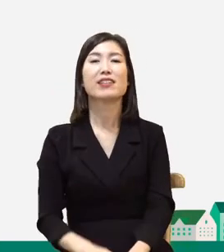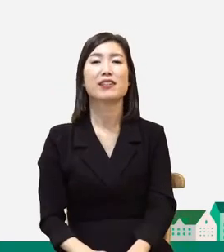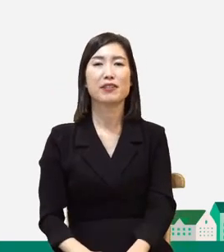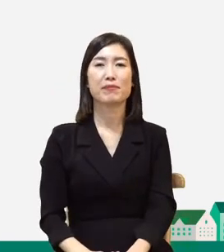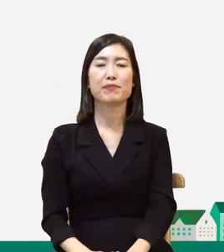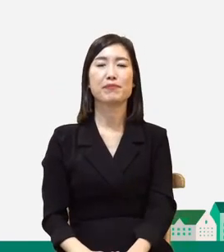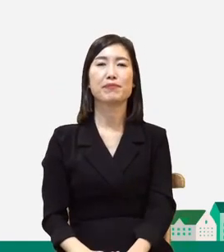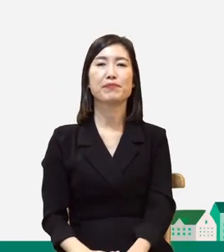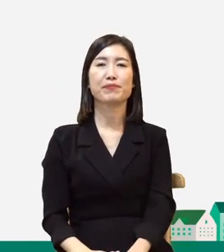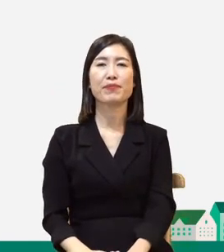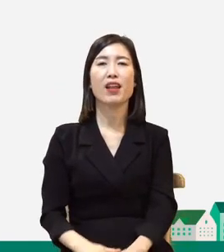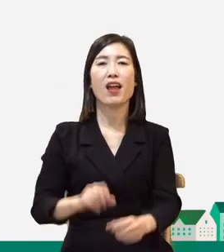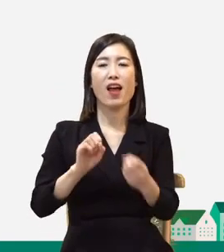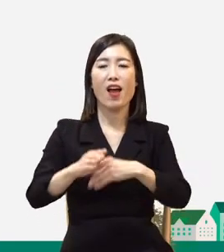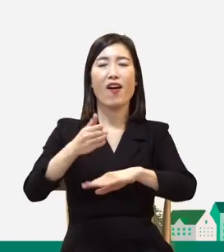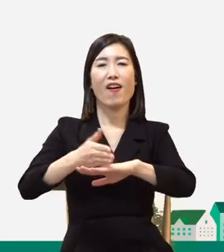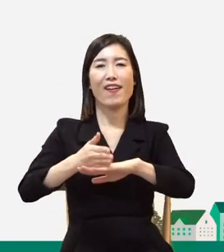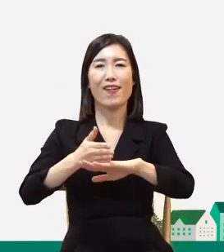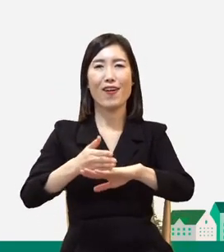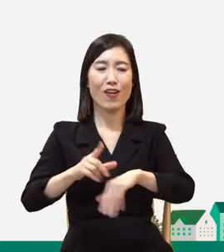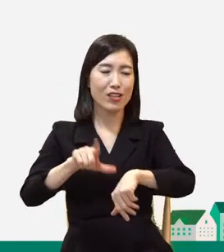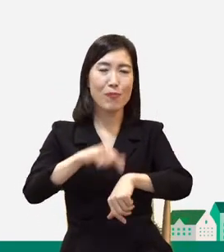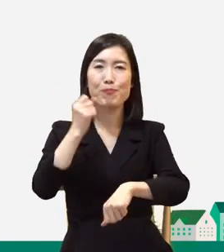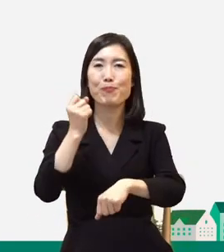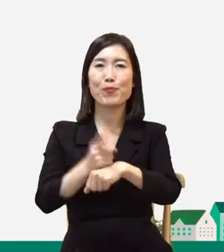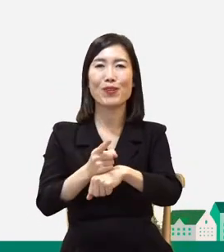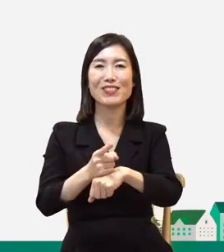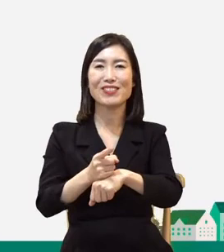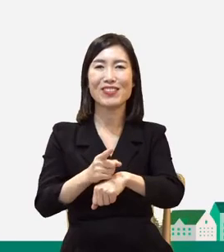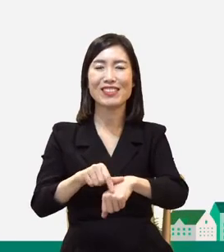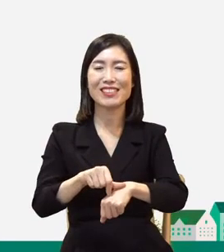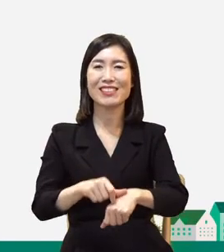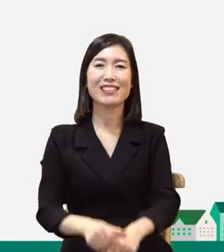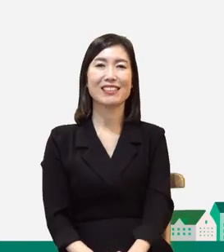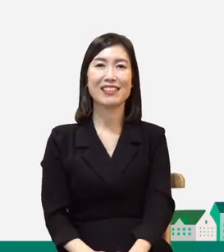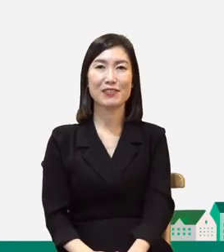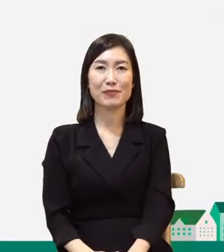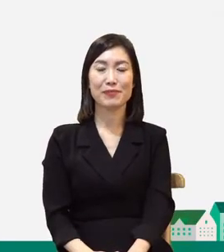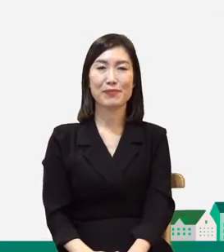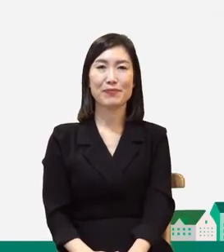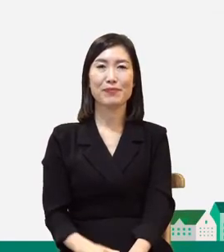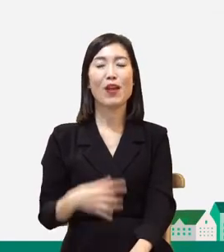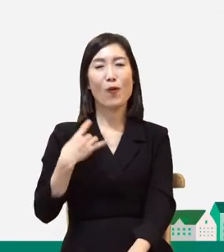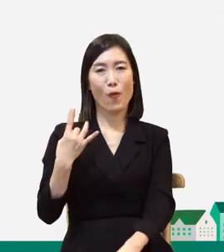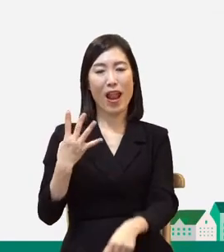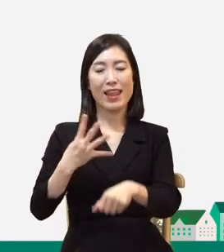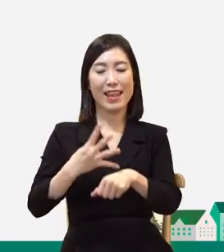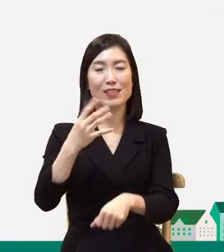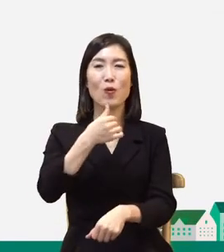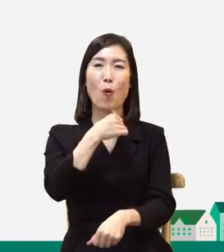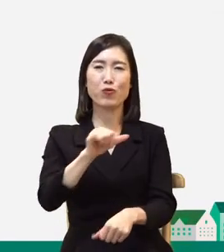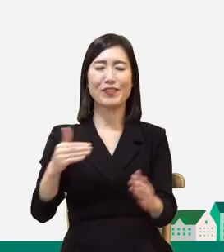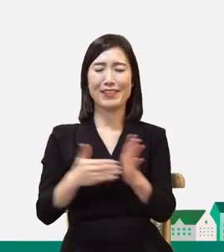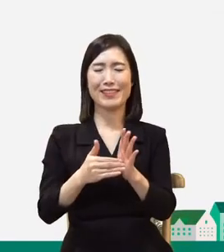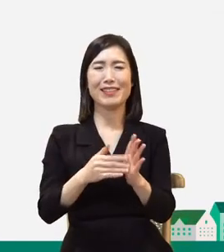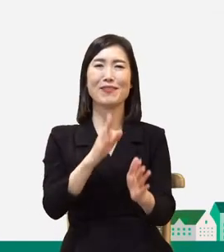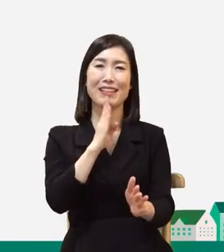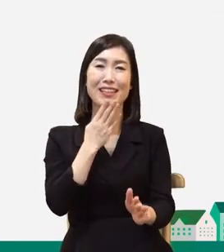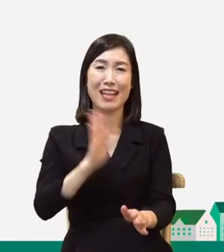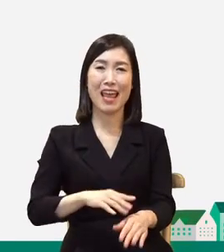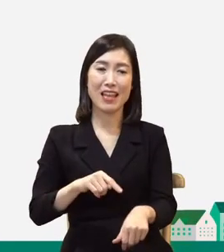네, 감사합니다. 벌써 시간이 이렇게 흘렀습니다. 이제 저희가 원래 4시 5분에 마쳐야 되는데